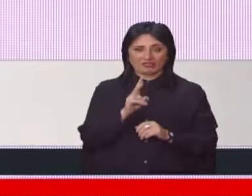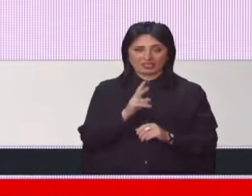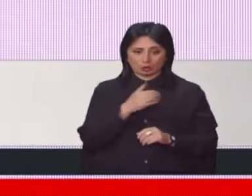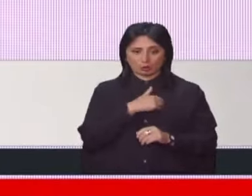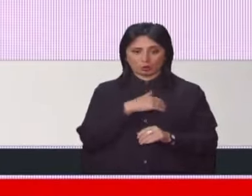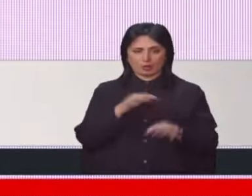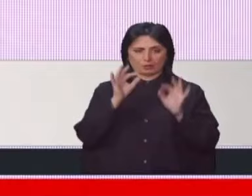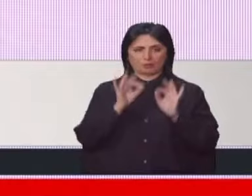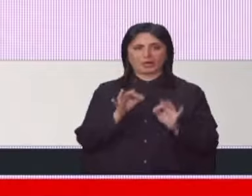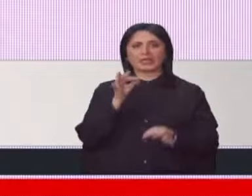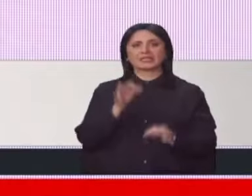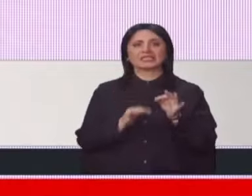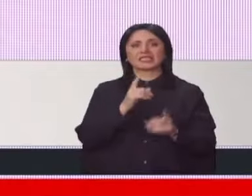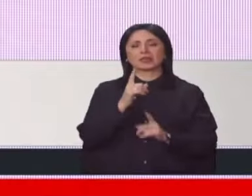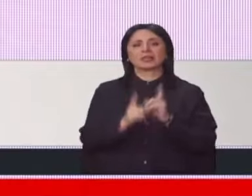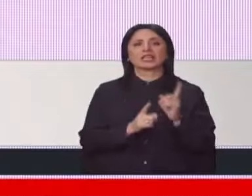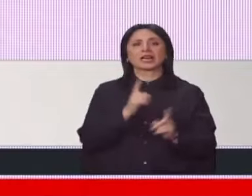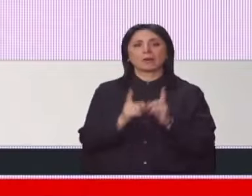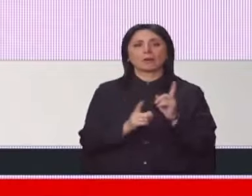უნდა მართლა სასამართლო რეფორმა და